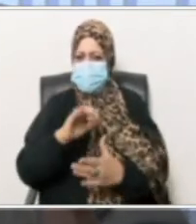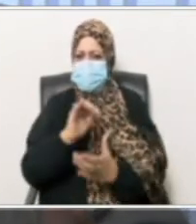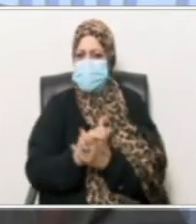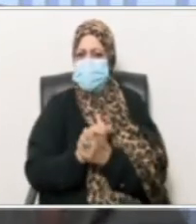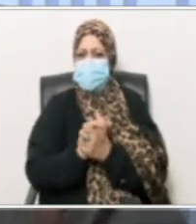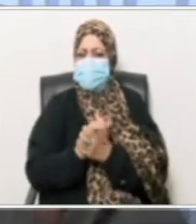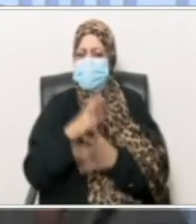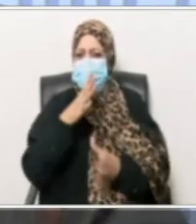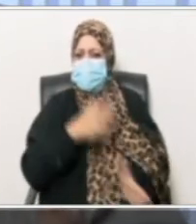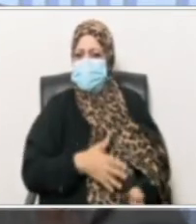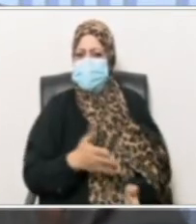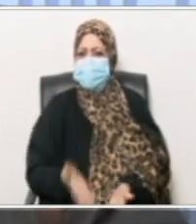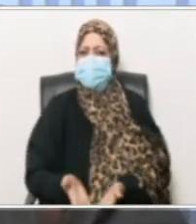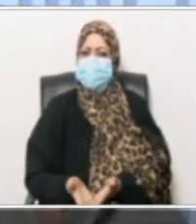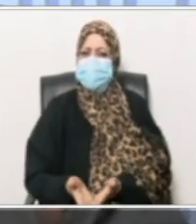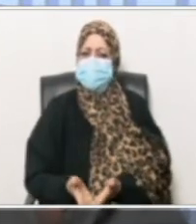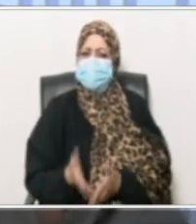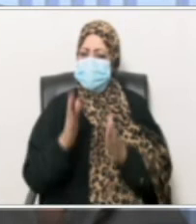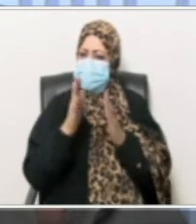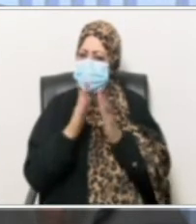كبار الصحابة والشام